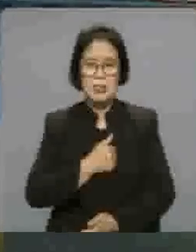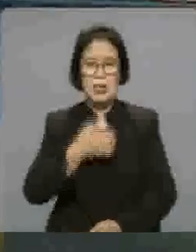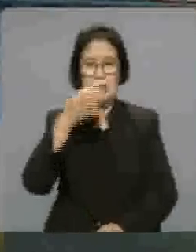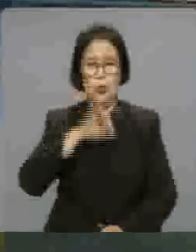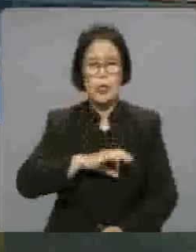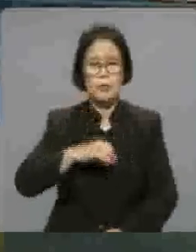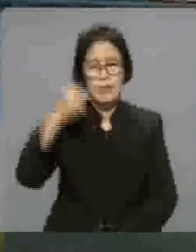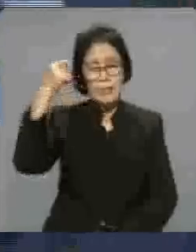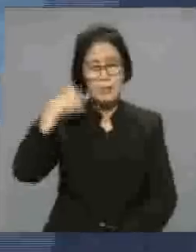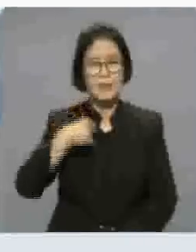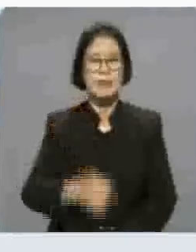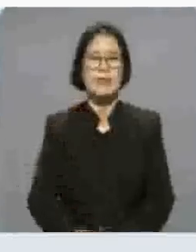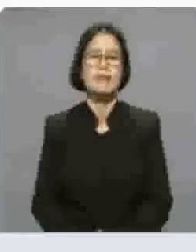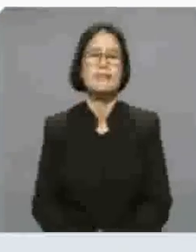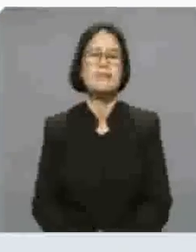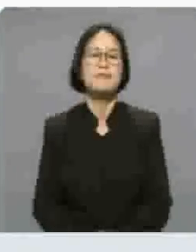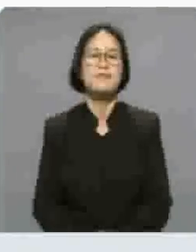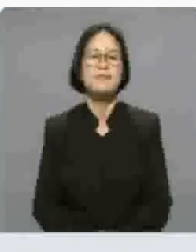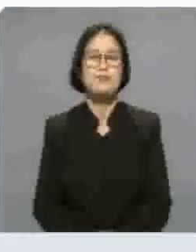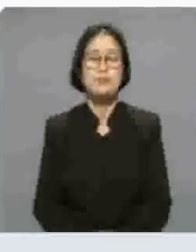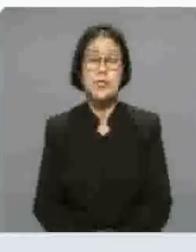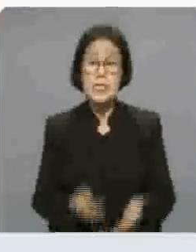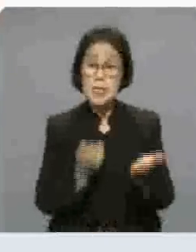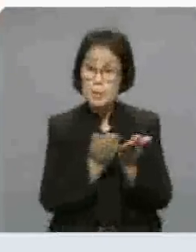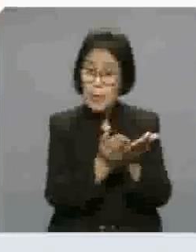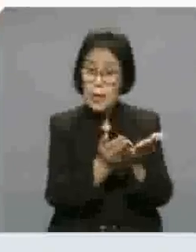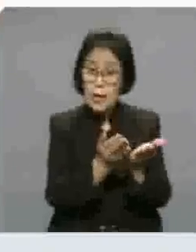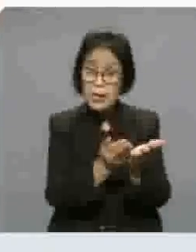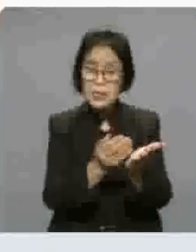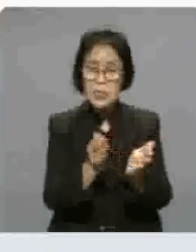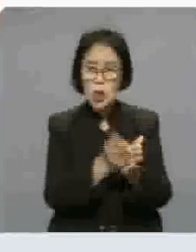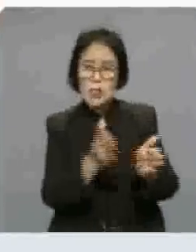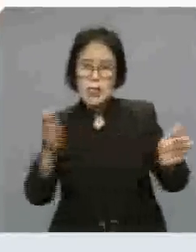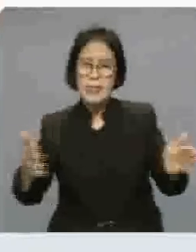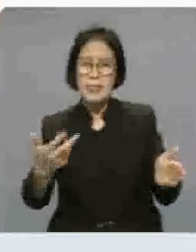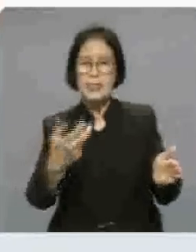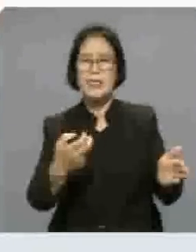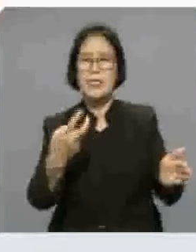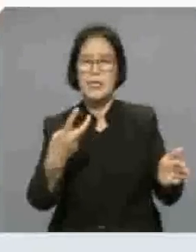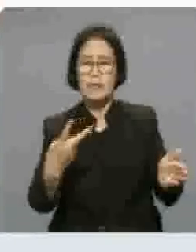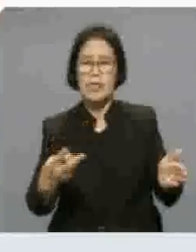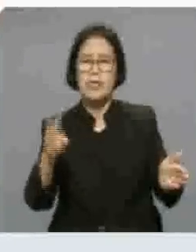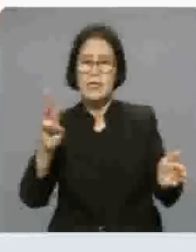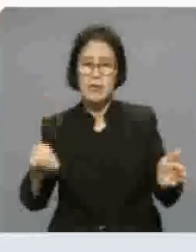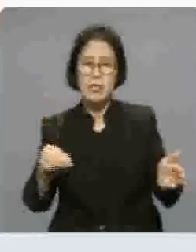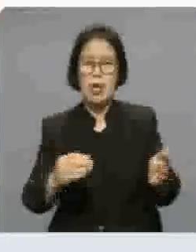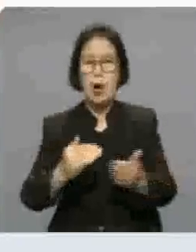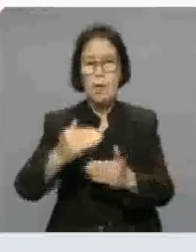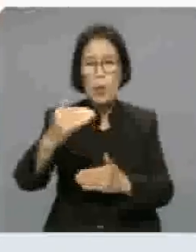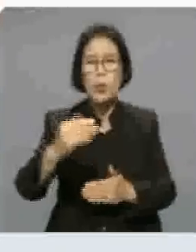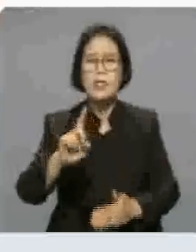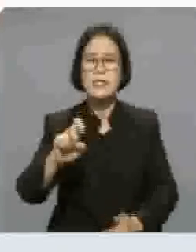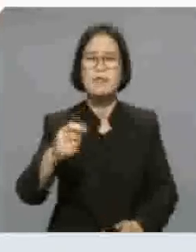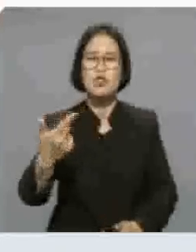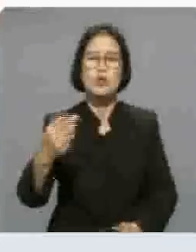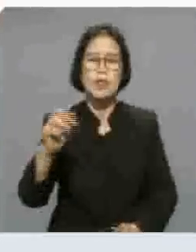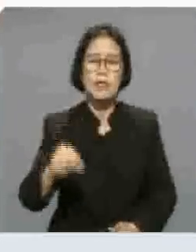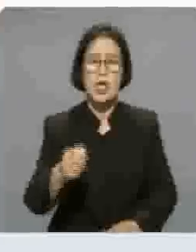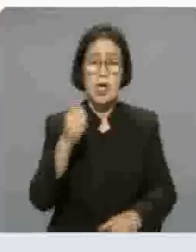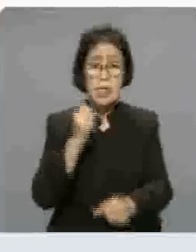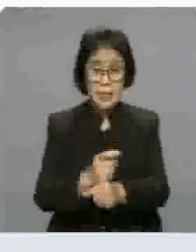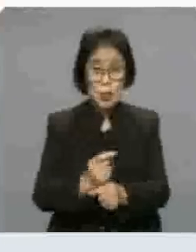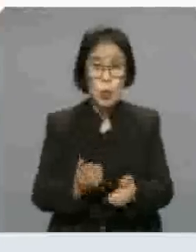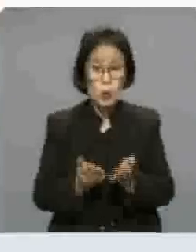긍지와 보람을 느낍니다. 코리아 프라이드호는 전체 길이 72m에 전폭 16m 규모로 기존